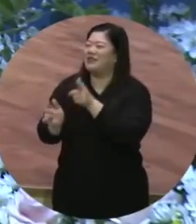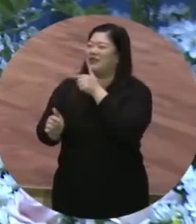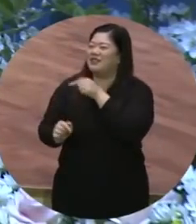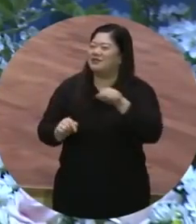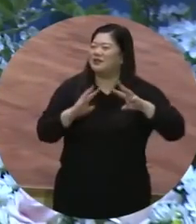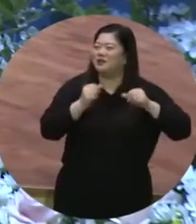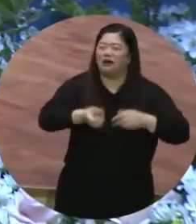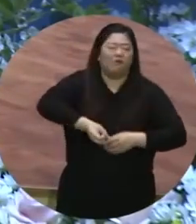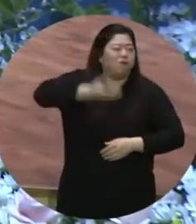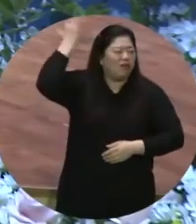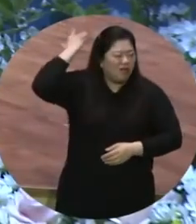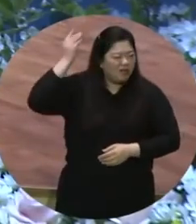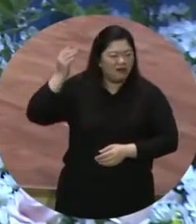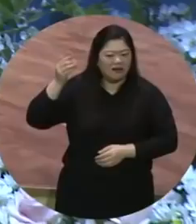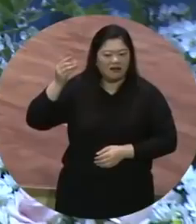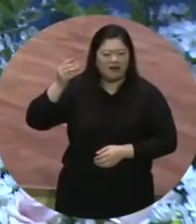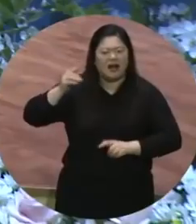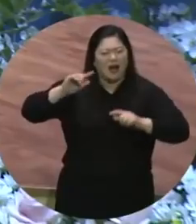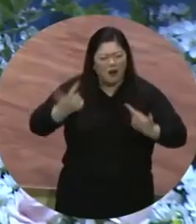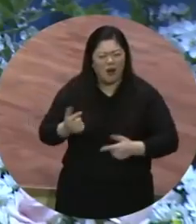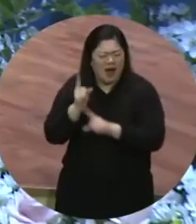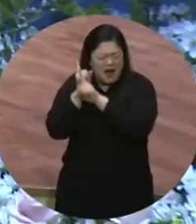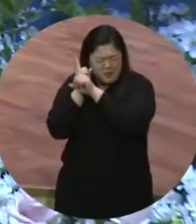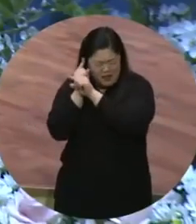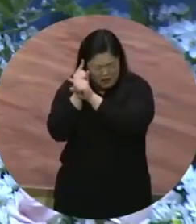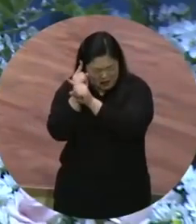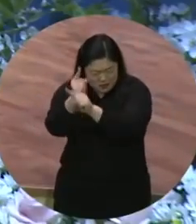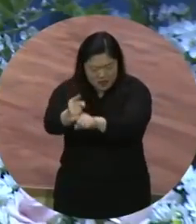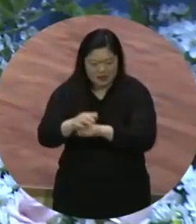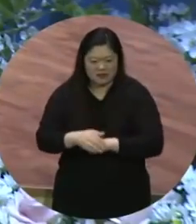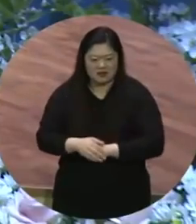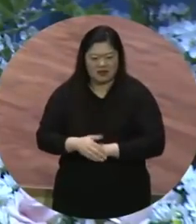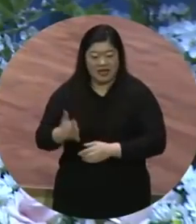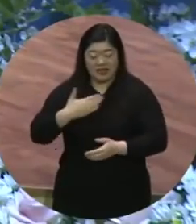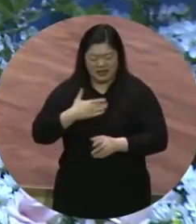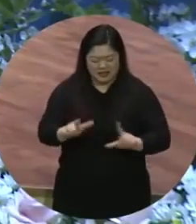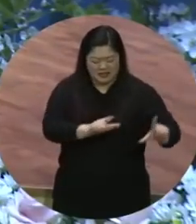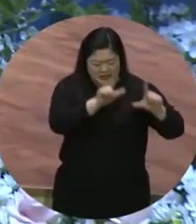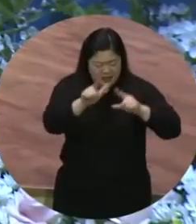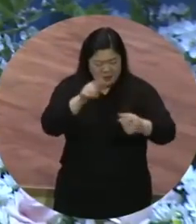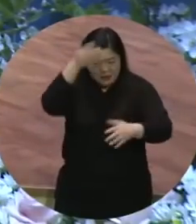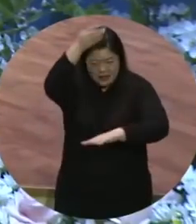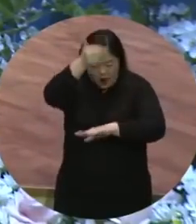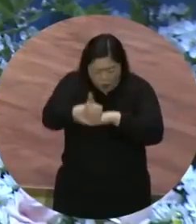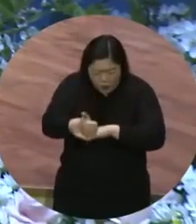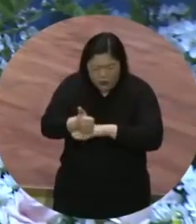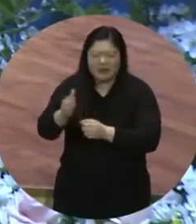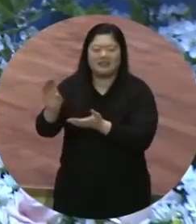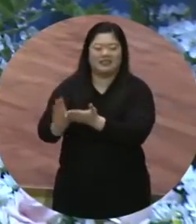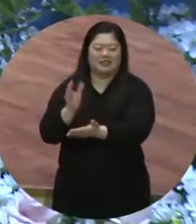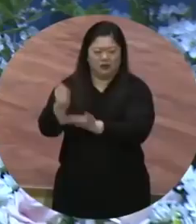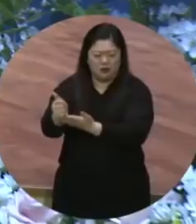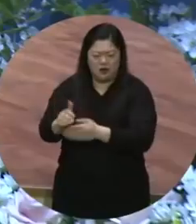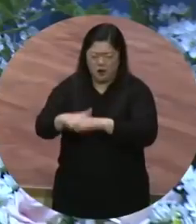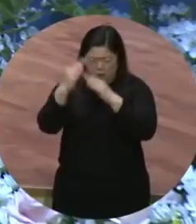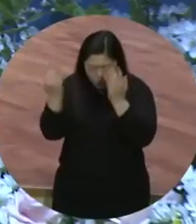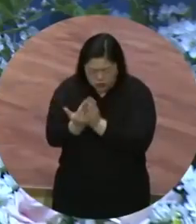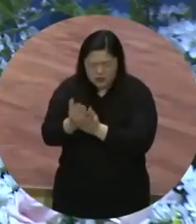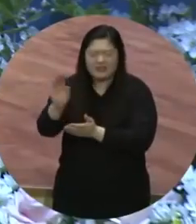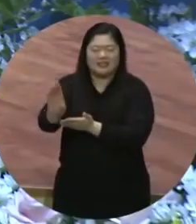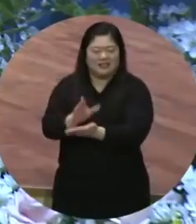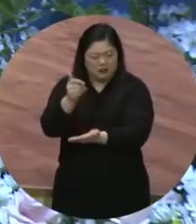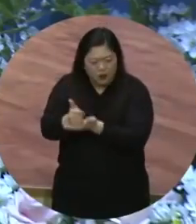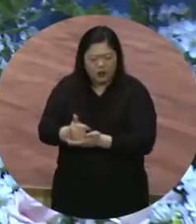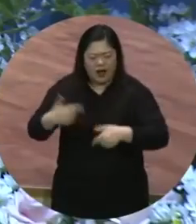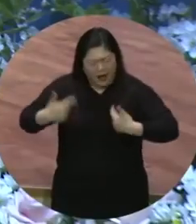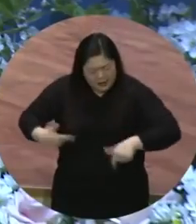없어요. 내 인생의 해답은 그리스도다. 그리스도 안에 대해서는 아무 문제될 게 없습니다. 아무 문제될 게,